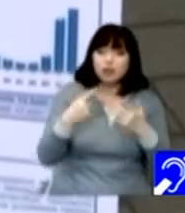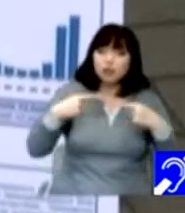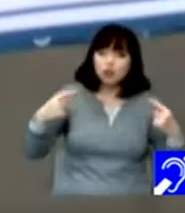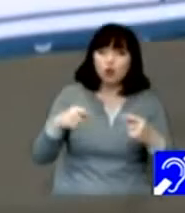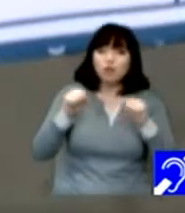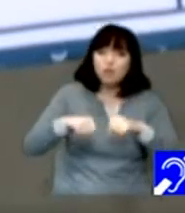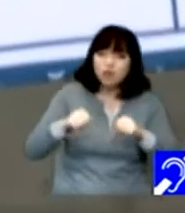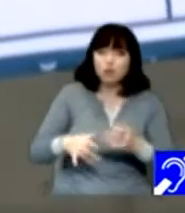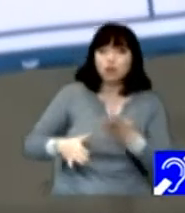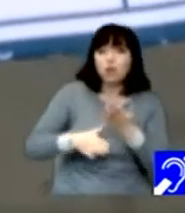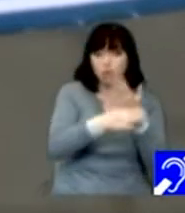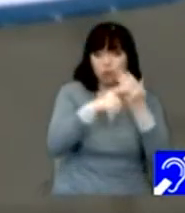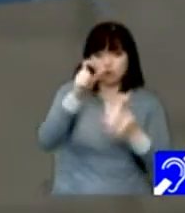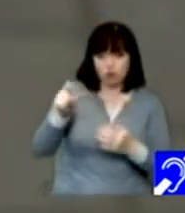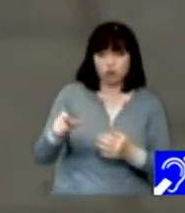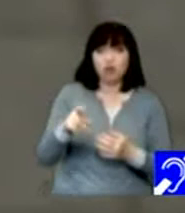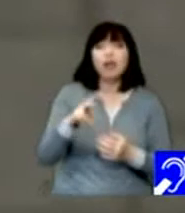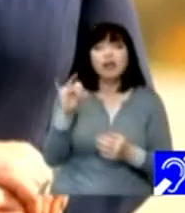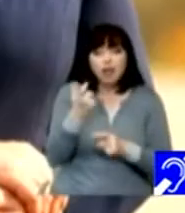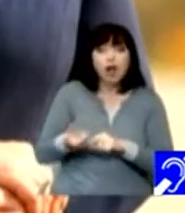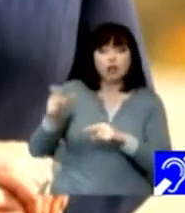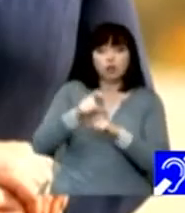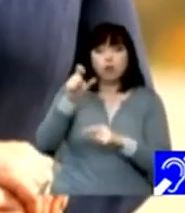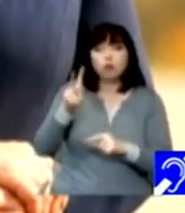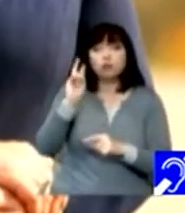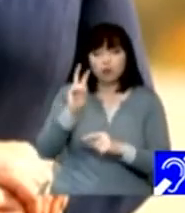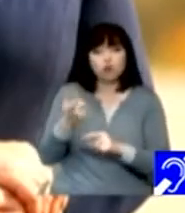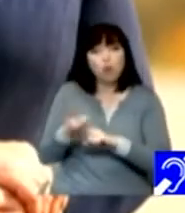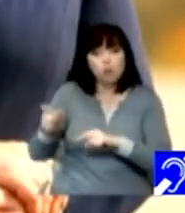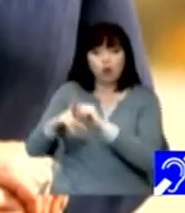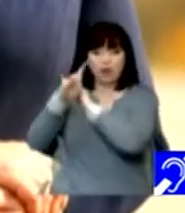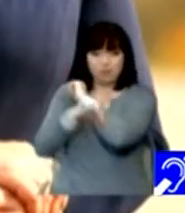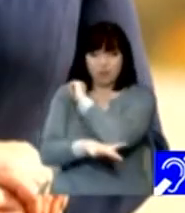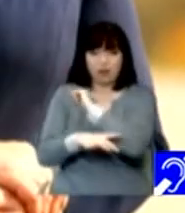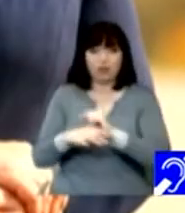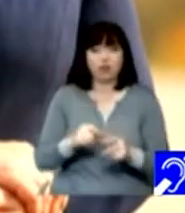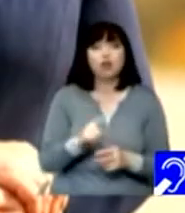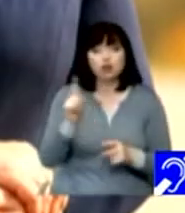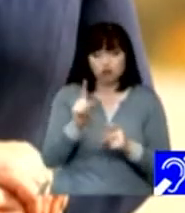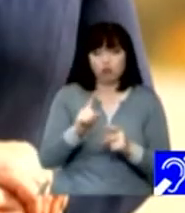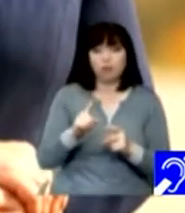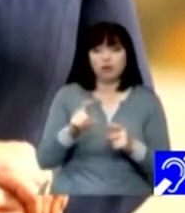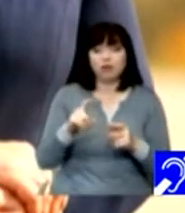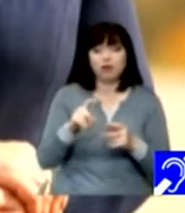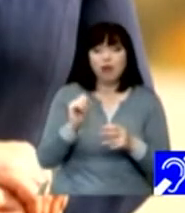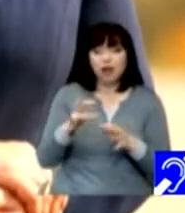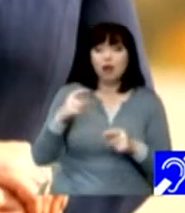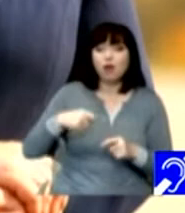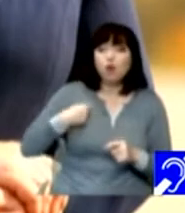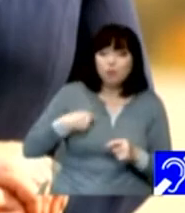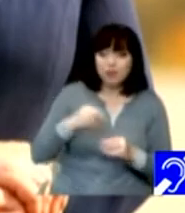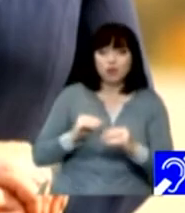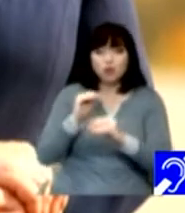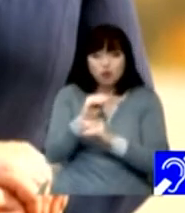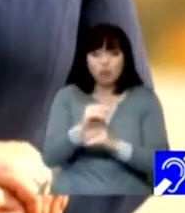în special a persoanelor din grupuri vulnerabile, să asigure compensarea cheltuielilor în legătură cu majorarea în lanța tarifelor